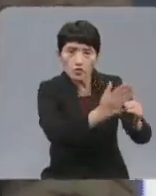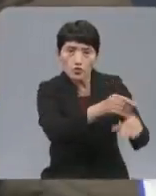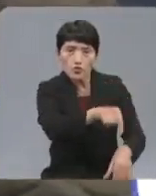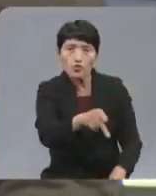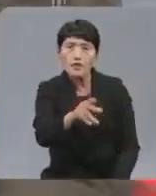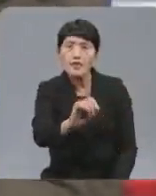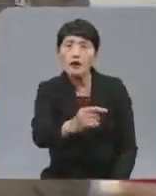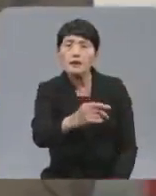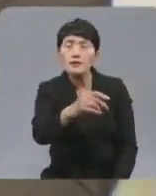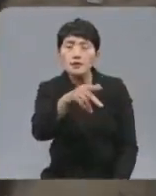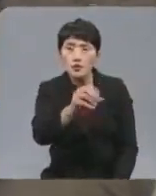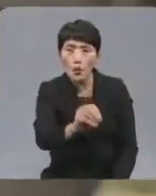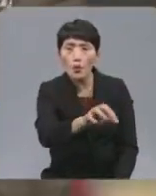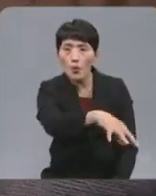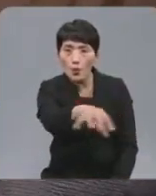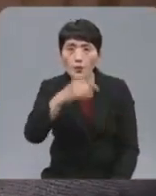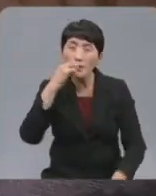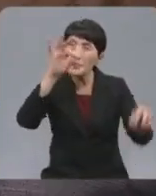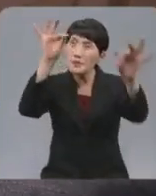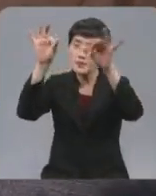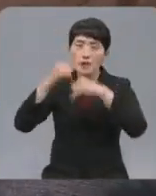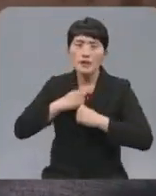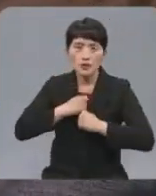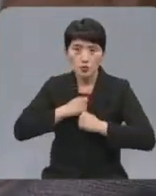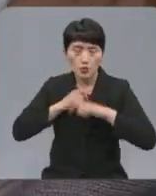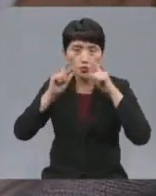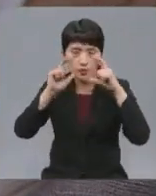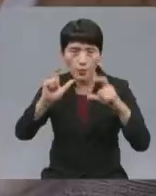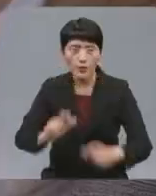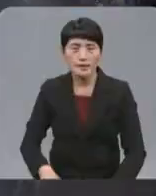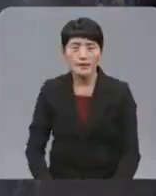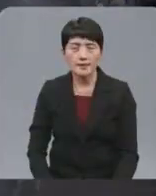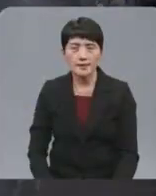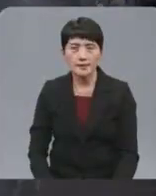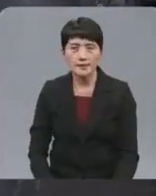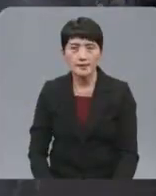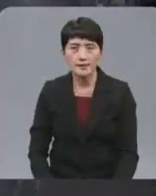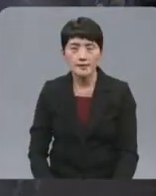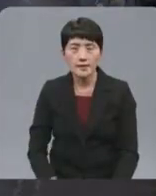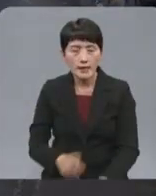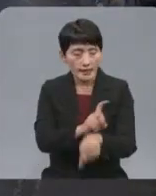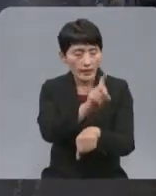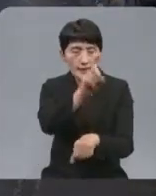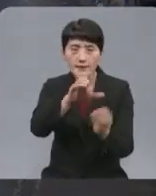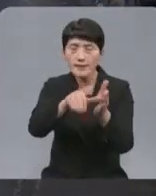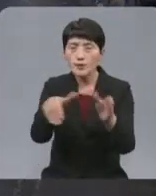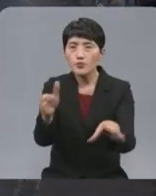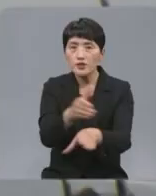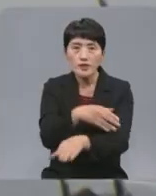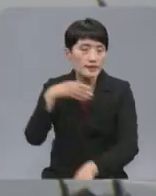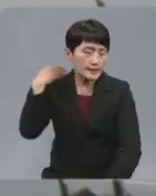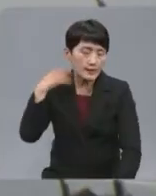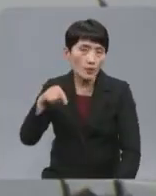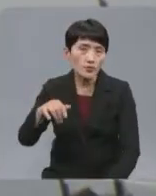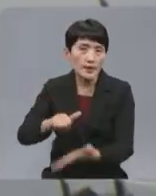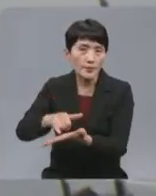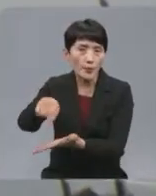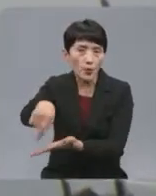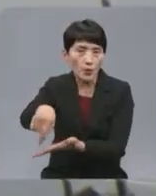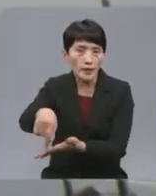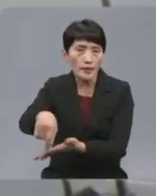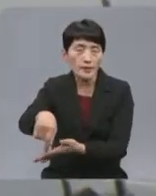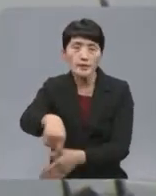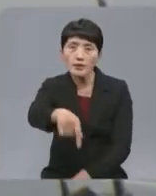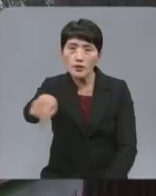внимательными по данным национального института экологии уровень загрязнения воздуха будет с высоким до конца